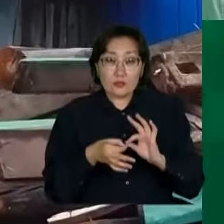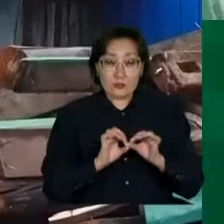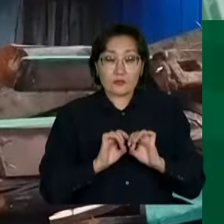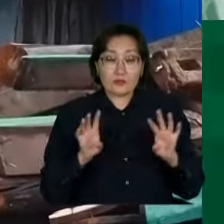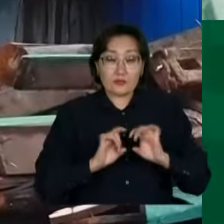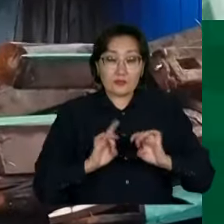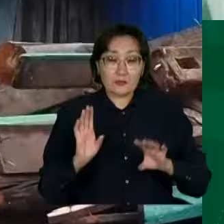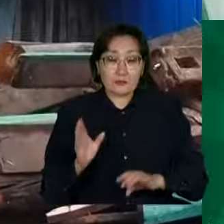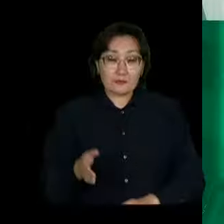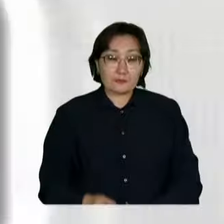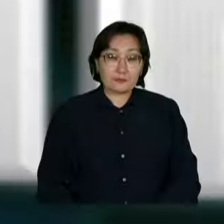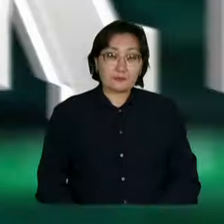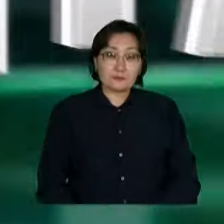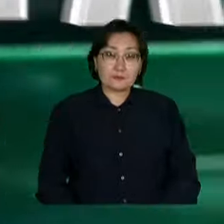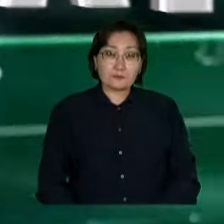ахуал сәлден соң.